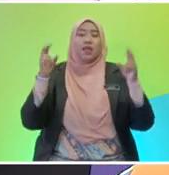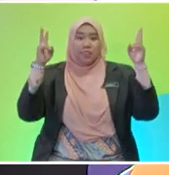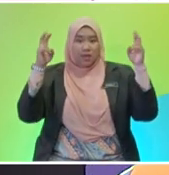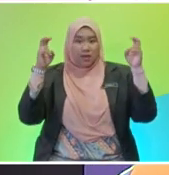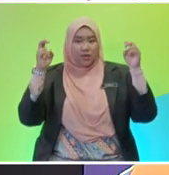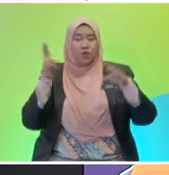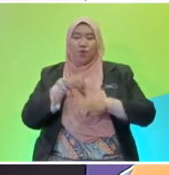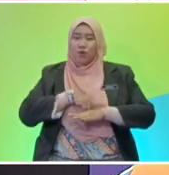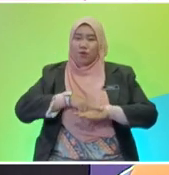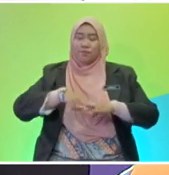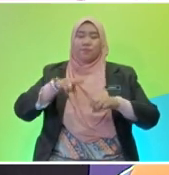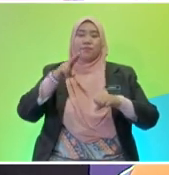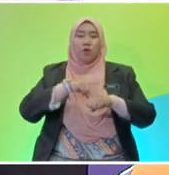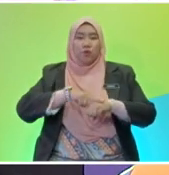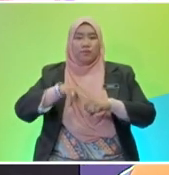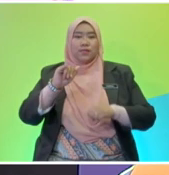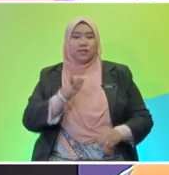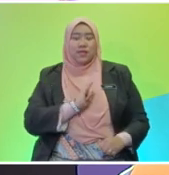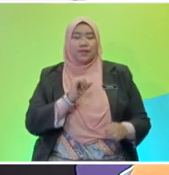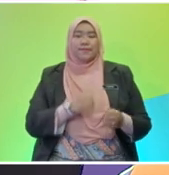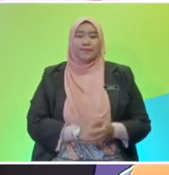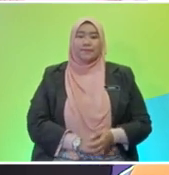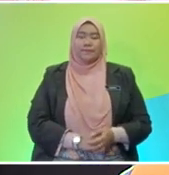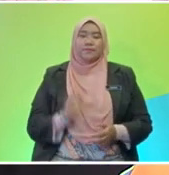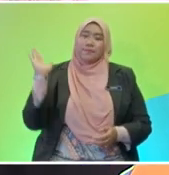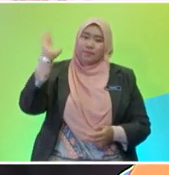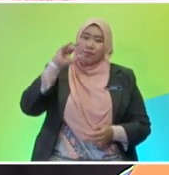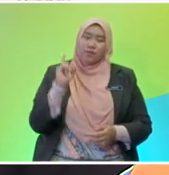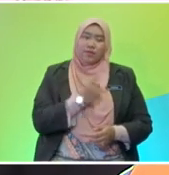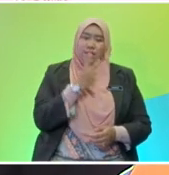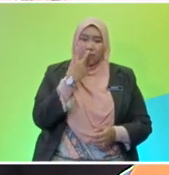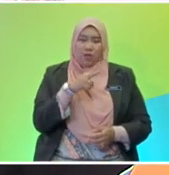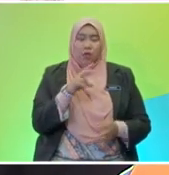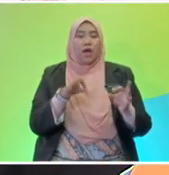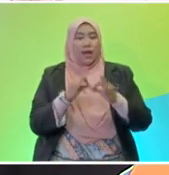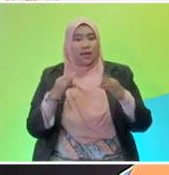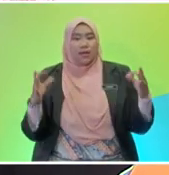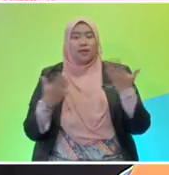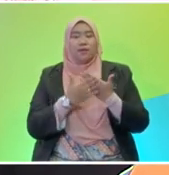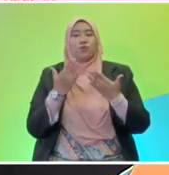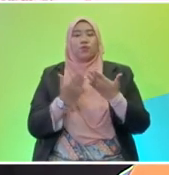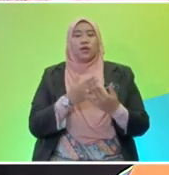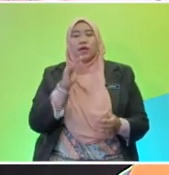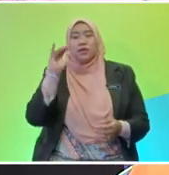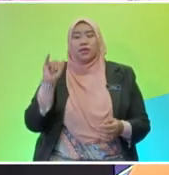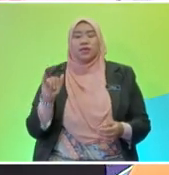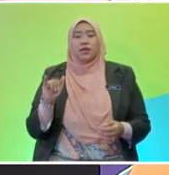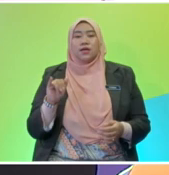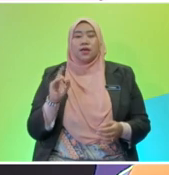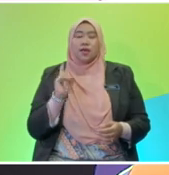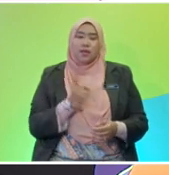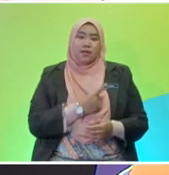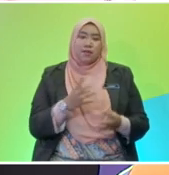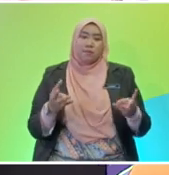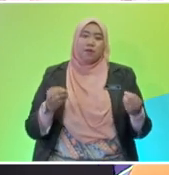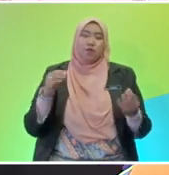saya oke murid-murid yang dekat rumah Jun Kita lihat ayat-ayat muda yang ingin kita pelajari pada